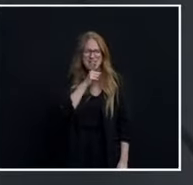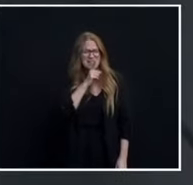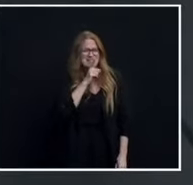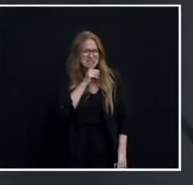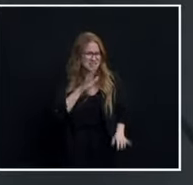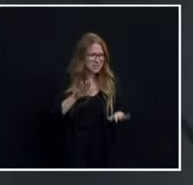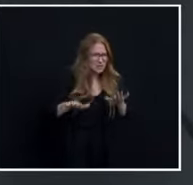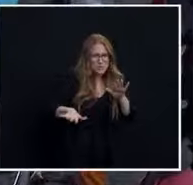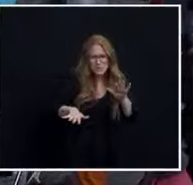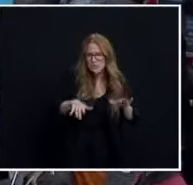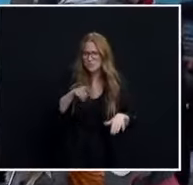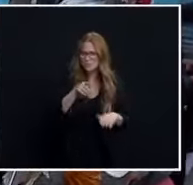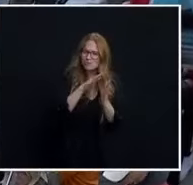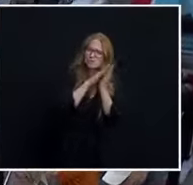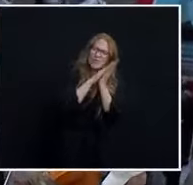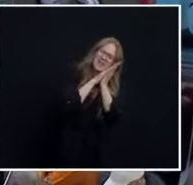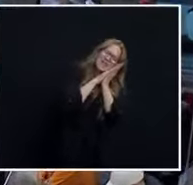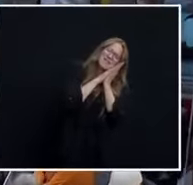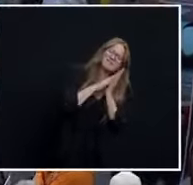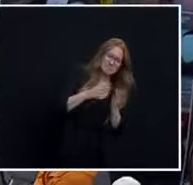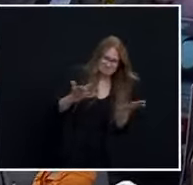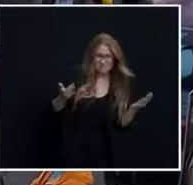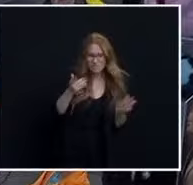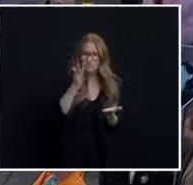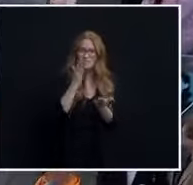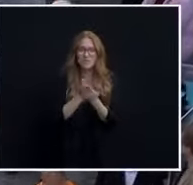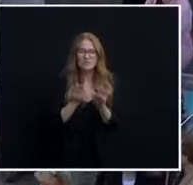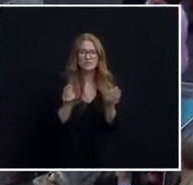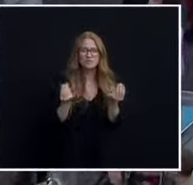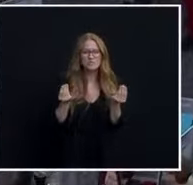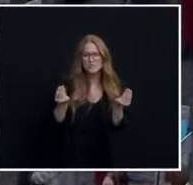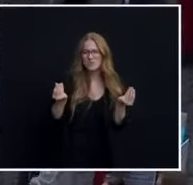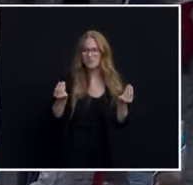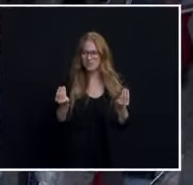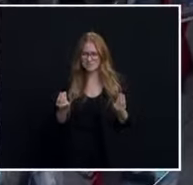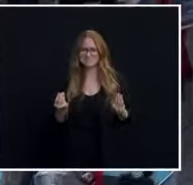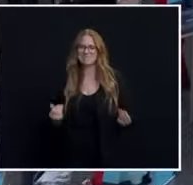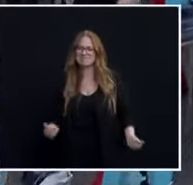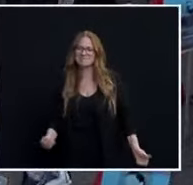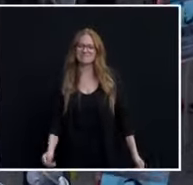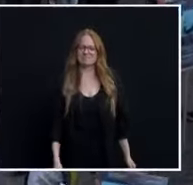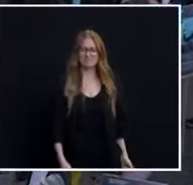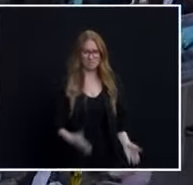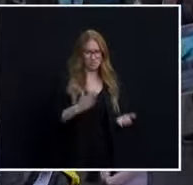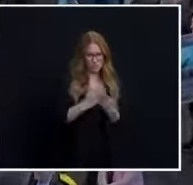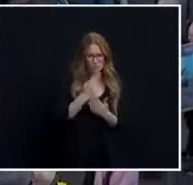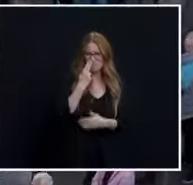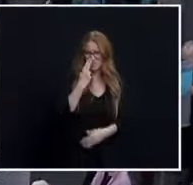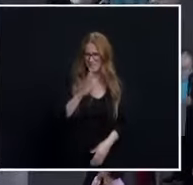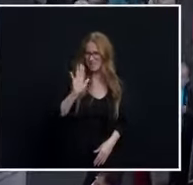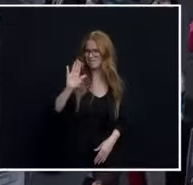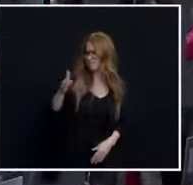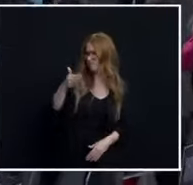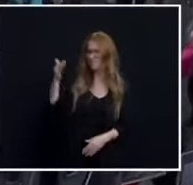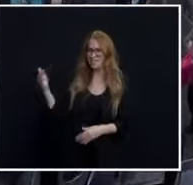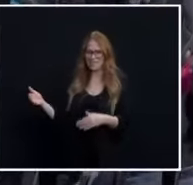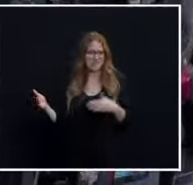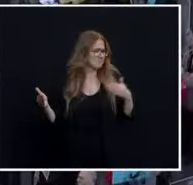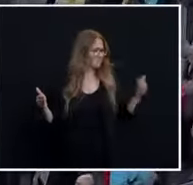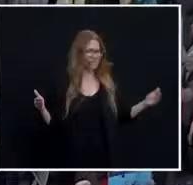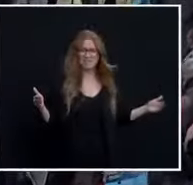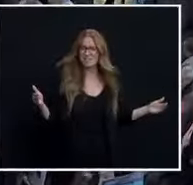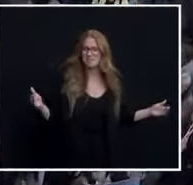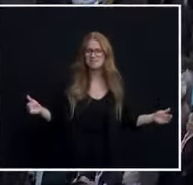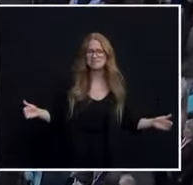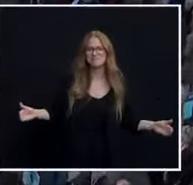legen sie in Ketten. Hast das schon gespürt? Hey Gerd, hast das schon gesehen? Wie